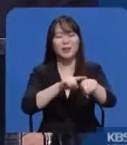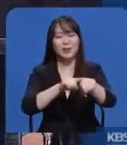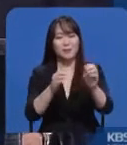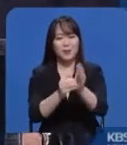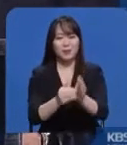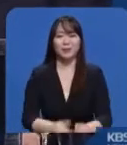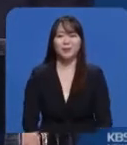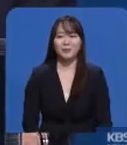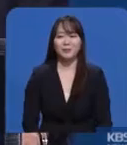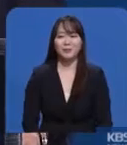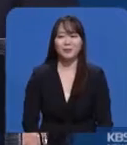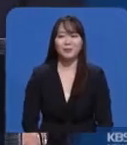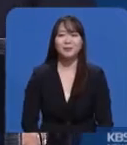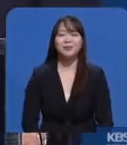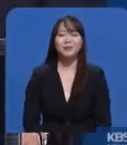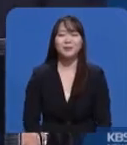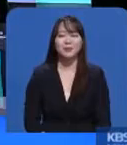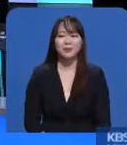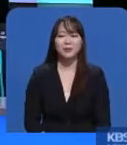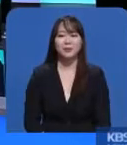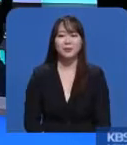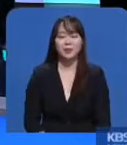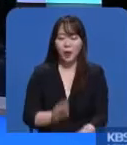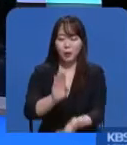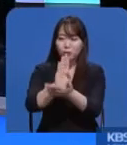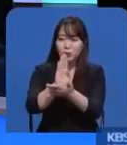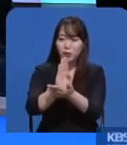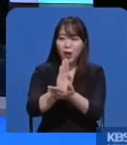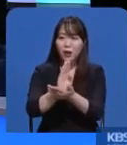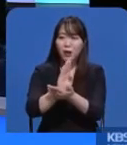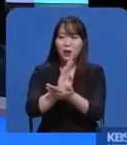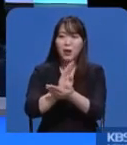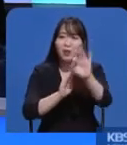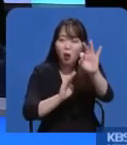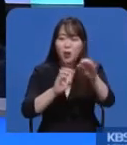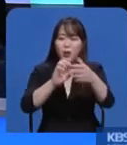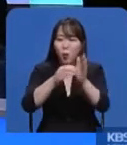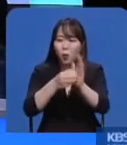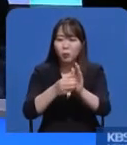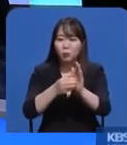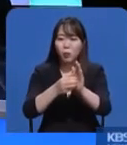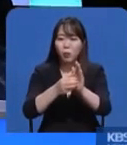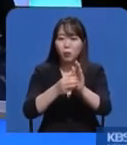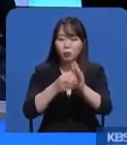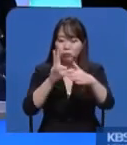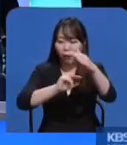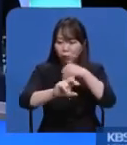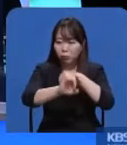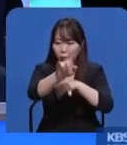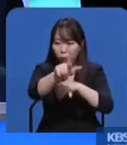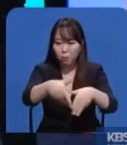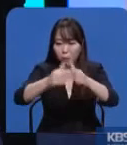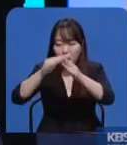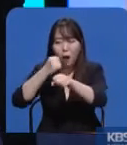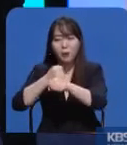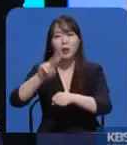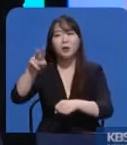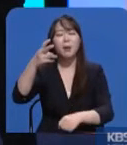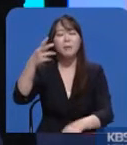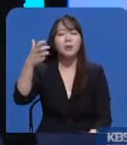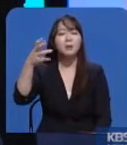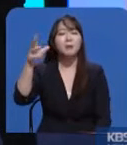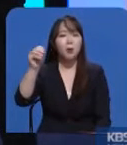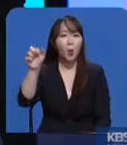드렸으니까요. 네네. 아니 분당 10개만 한 것을 역세권에다가 찾겠다고 하니까 제가 280만